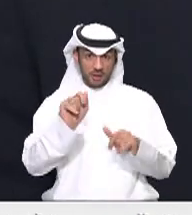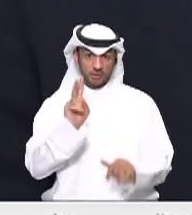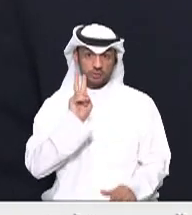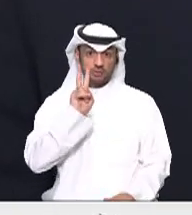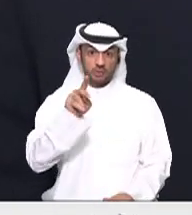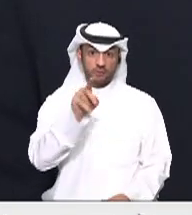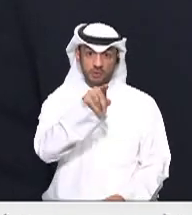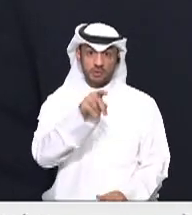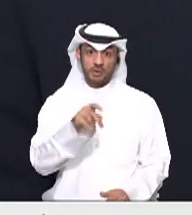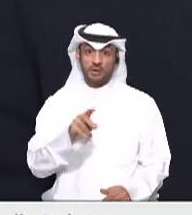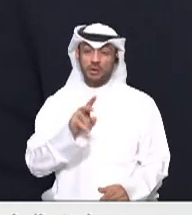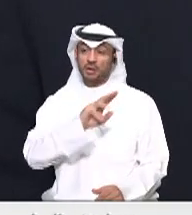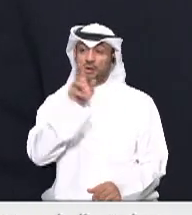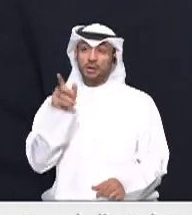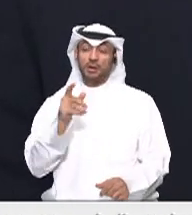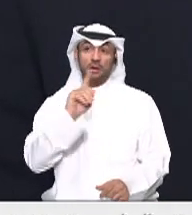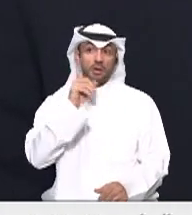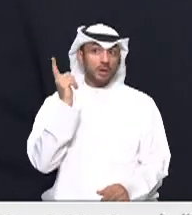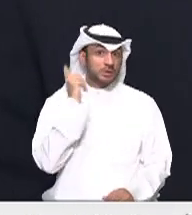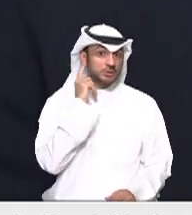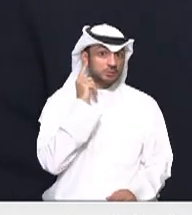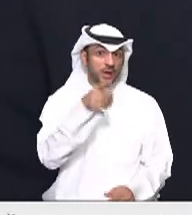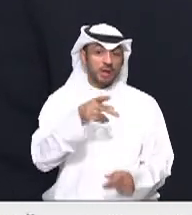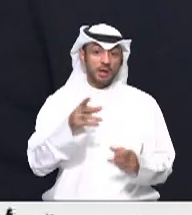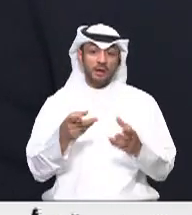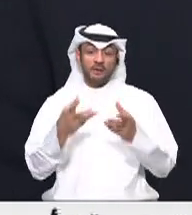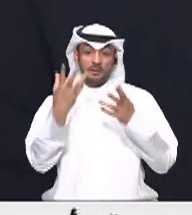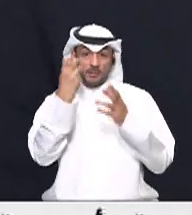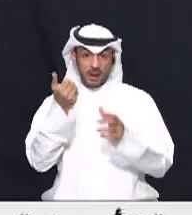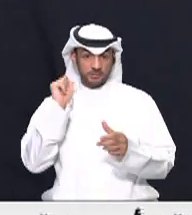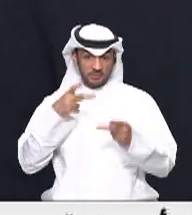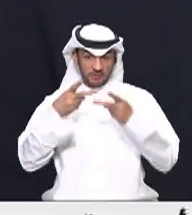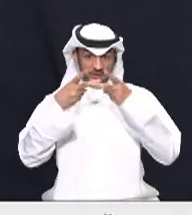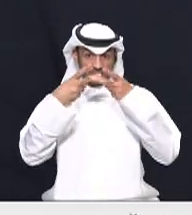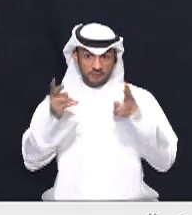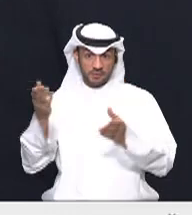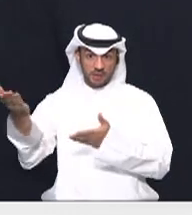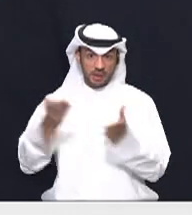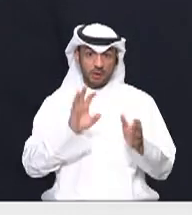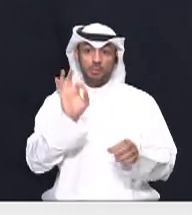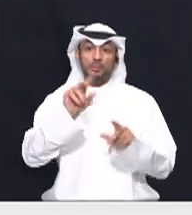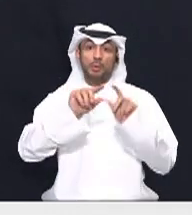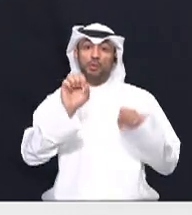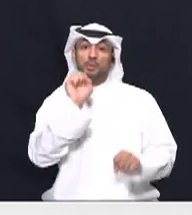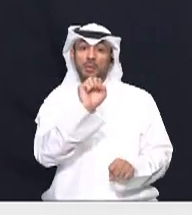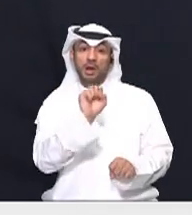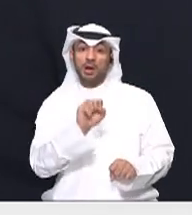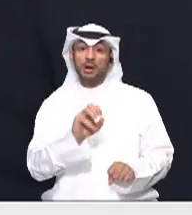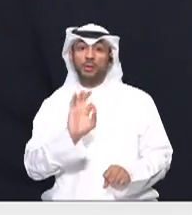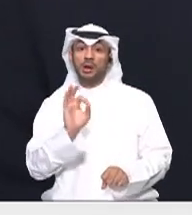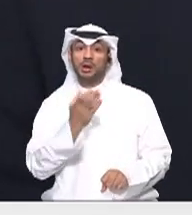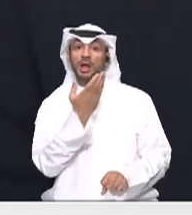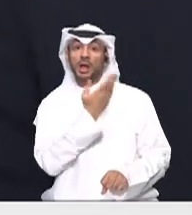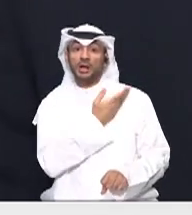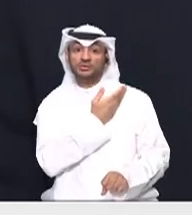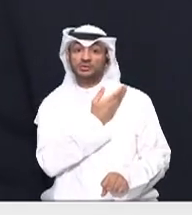بعض الأصداء نتيجة لعشية الافتتاح وما يحدث اليوم في لبنان وغزة منور؟